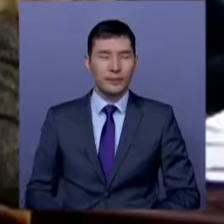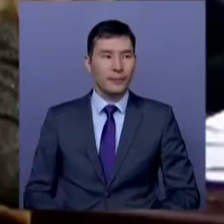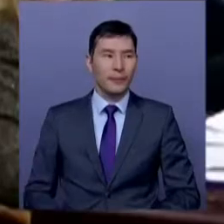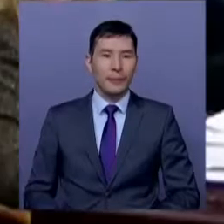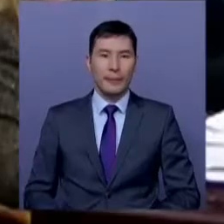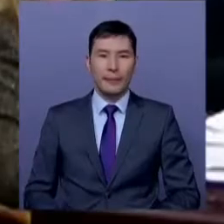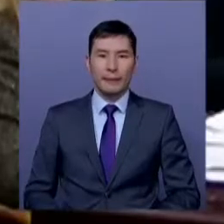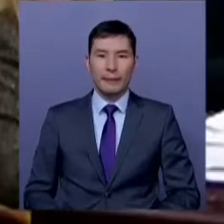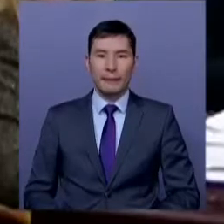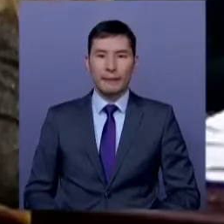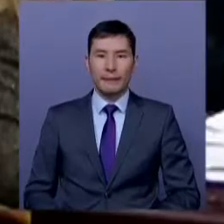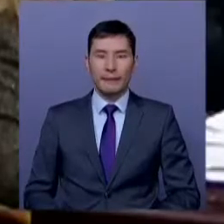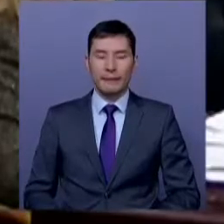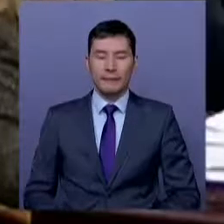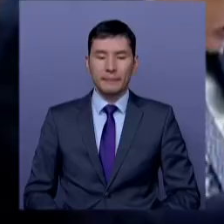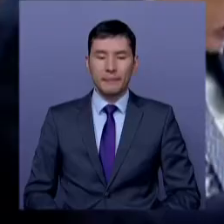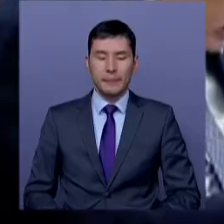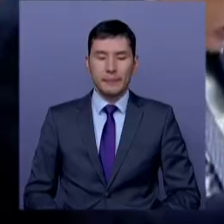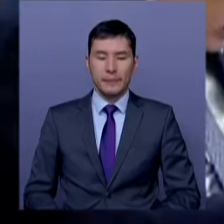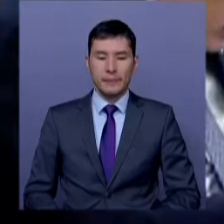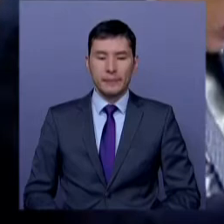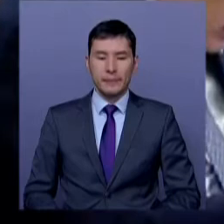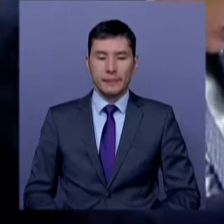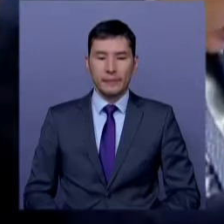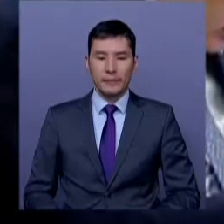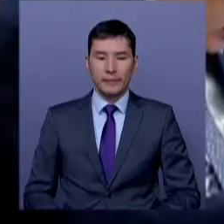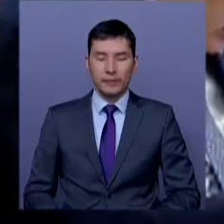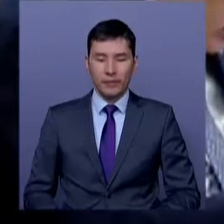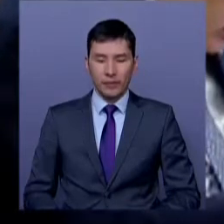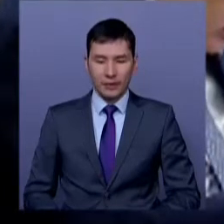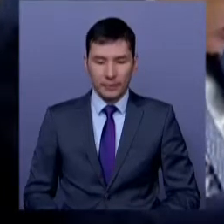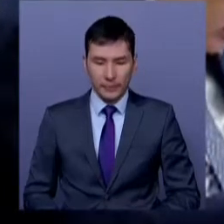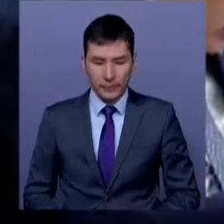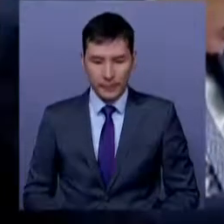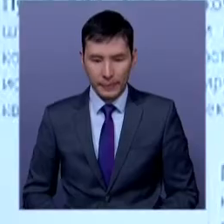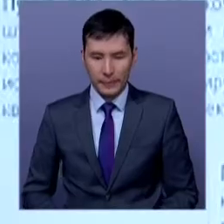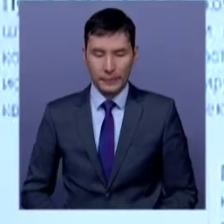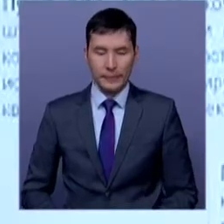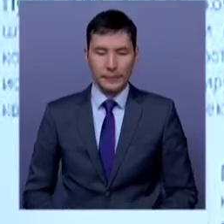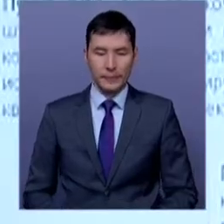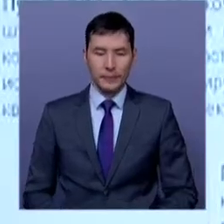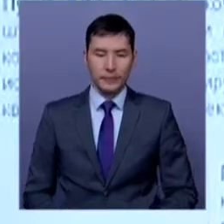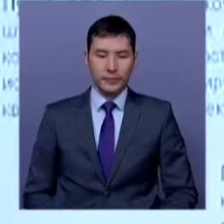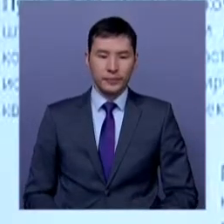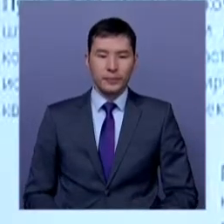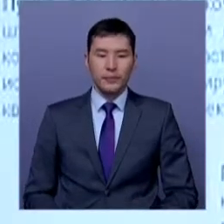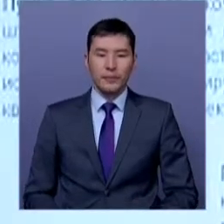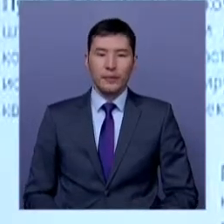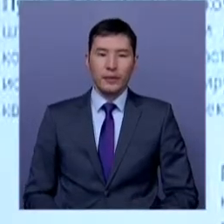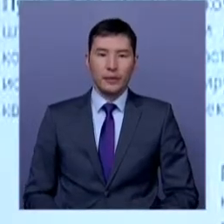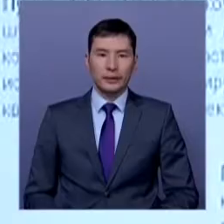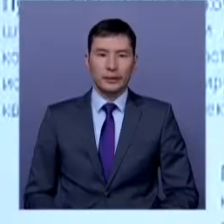дәл осылай деп жеткізді. Бірінші вице-министр президенттің 24 қаңтарда аталған сектордағы шығыстарды қысқарту